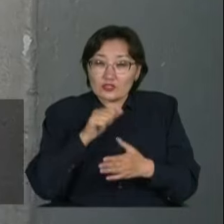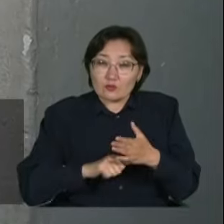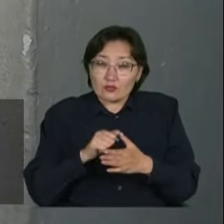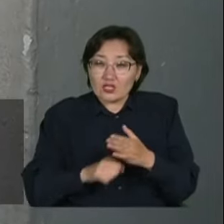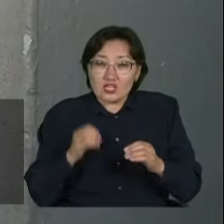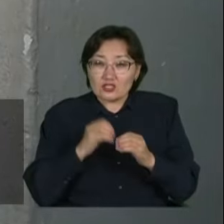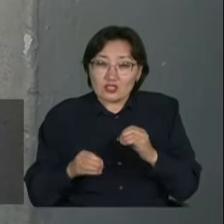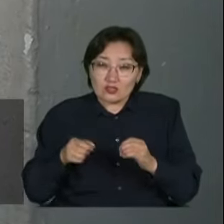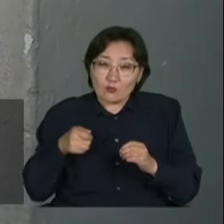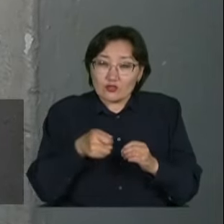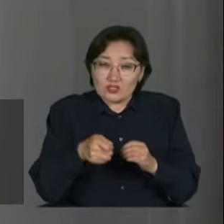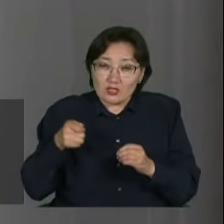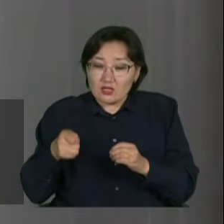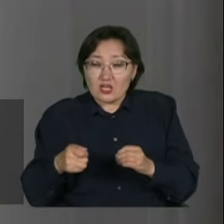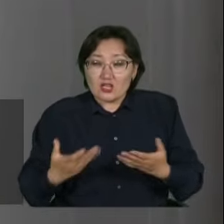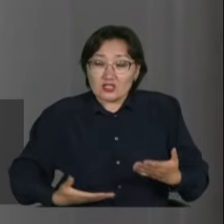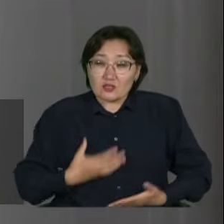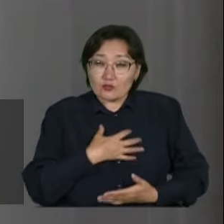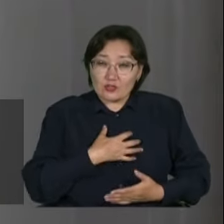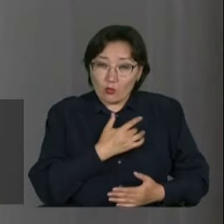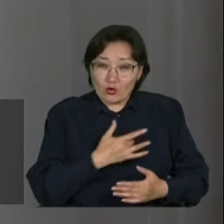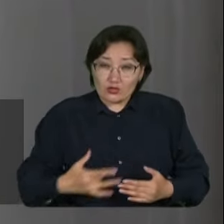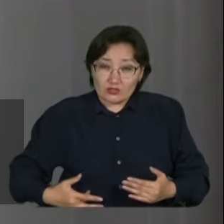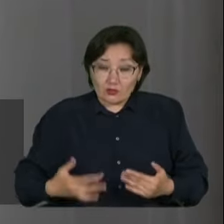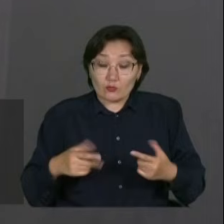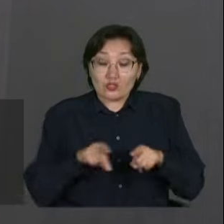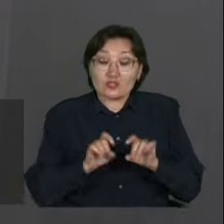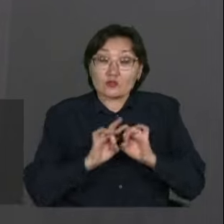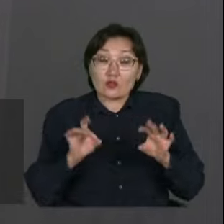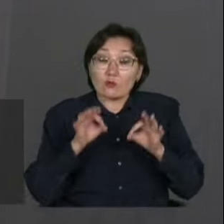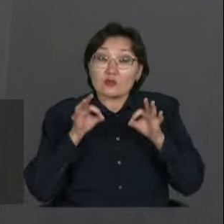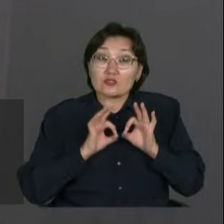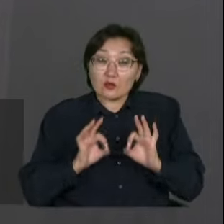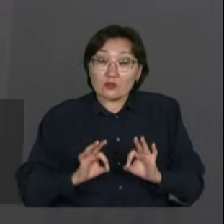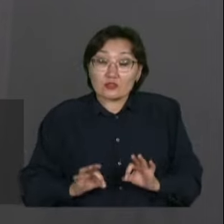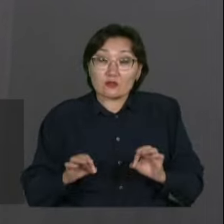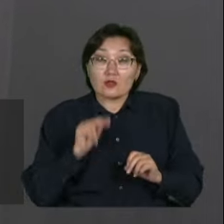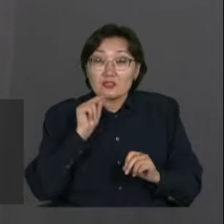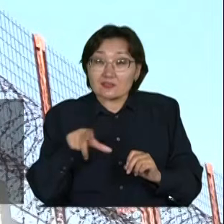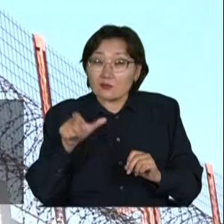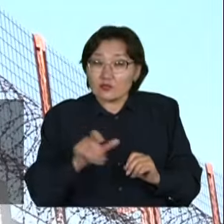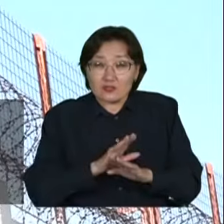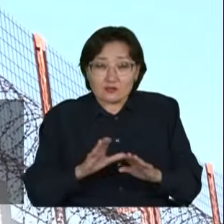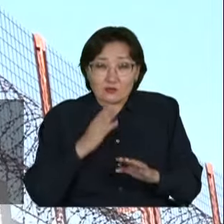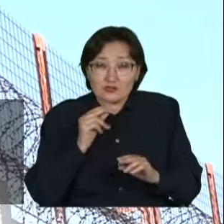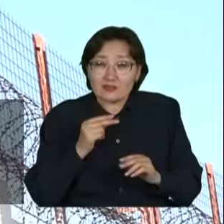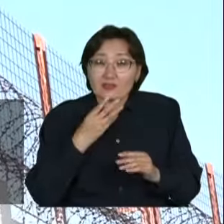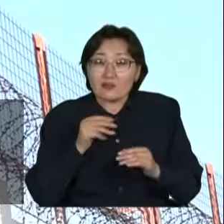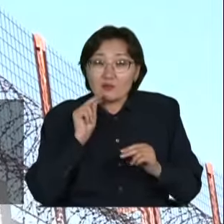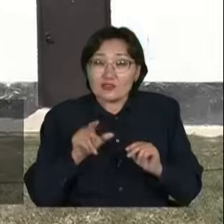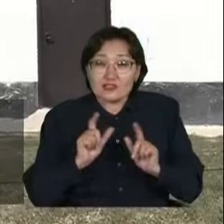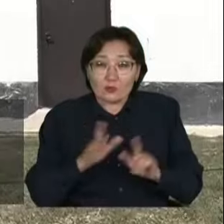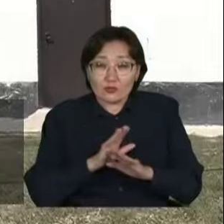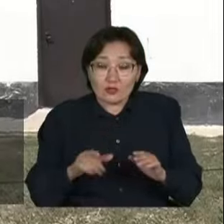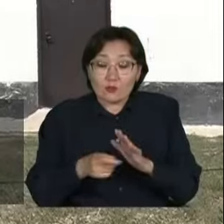10 ножевых ранений в жизненно важные органы. Как рассказали в прокуратуре, подсудимый не признавал свою вину до последнего, однако в